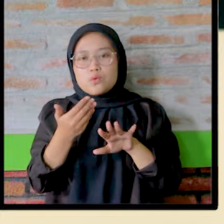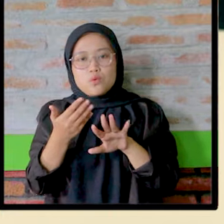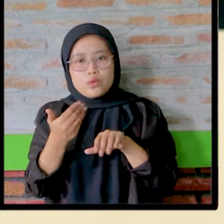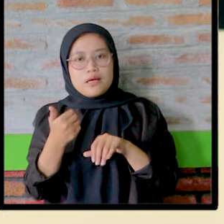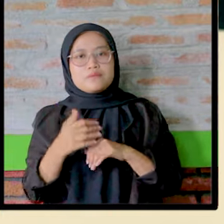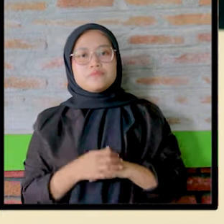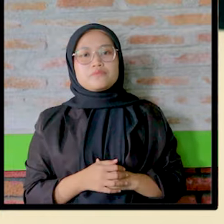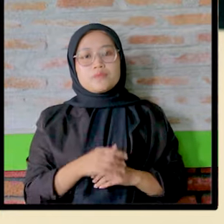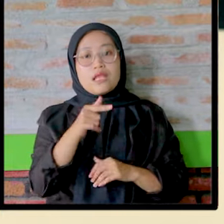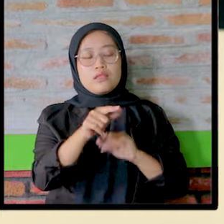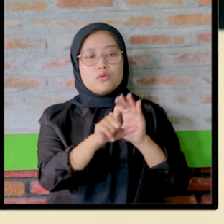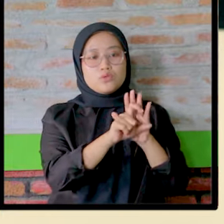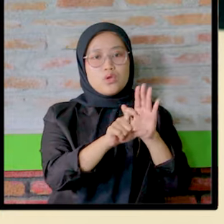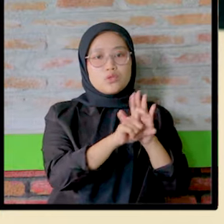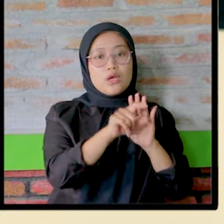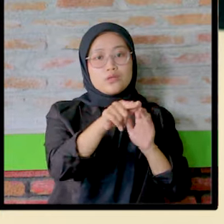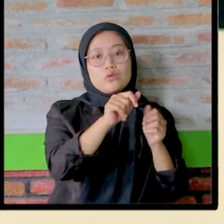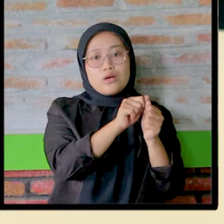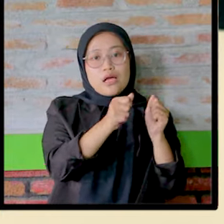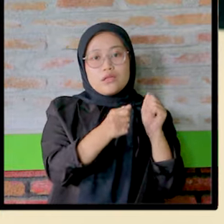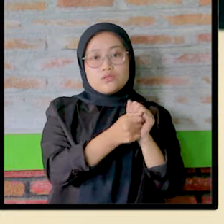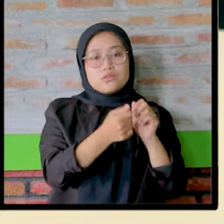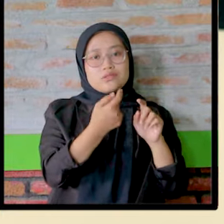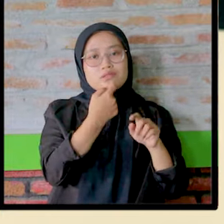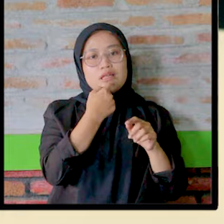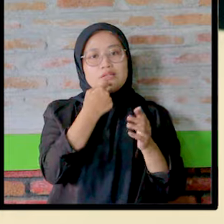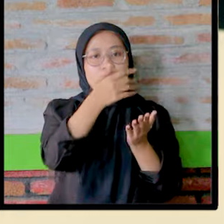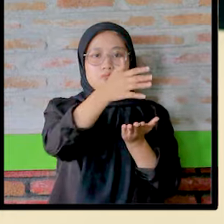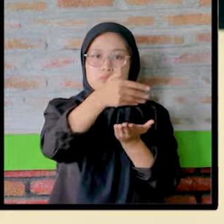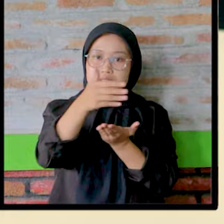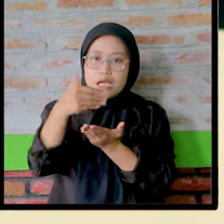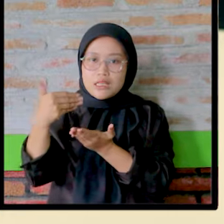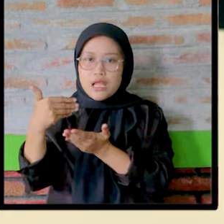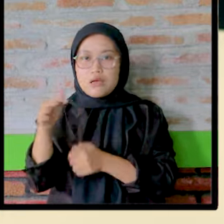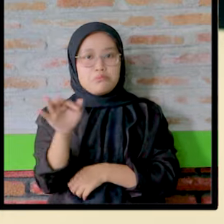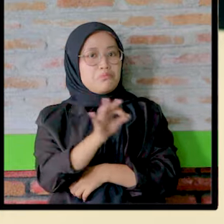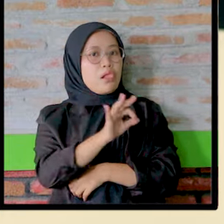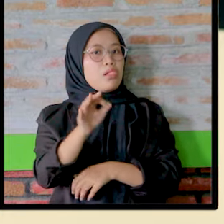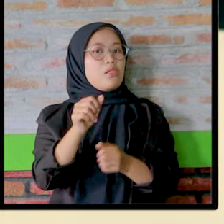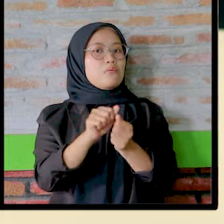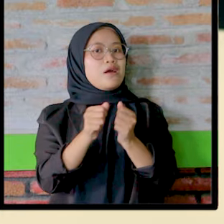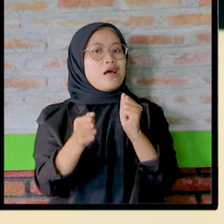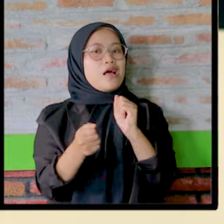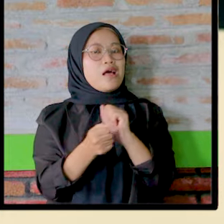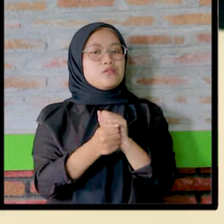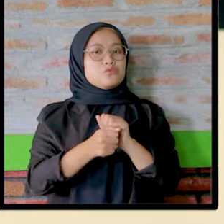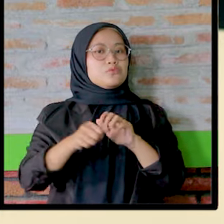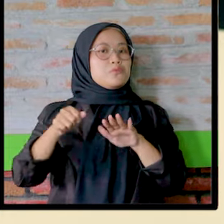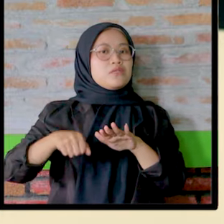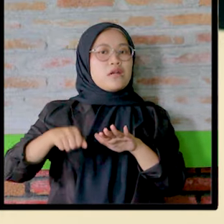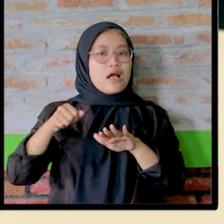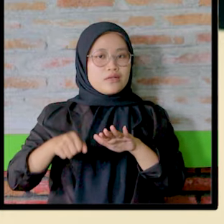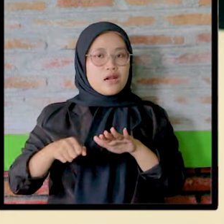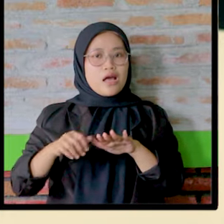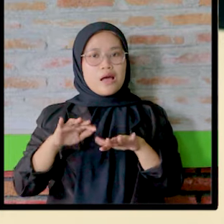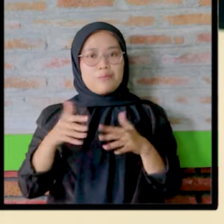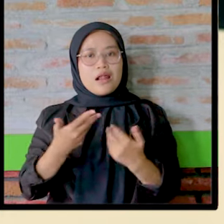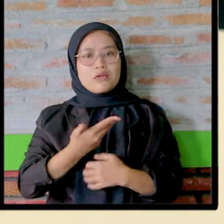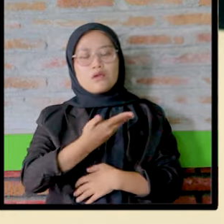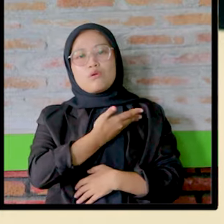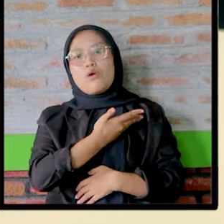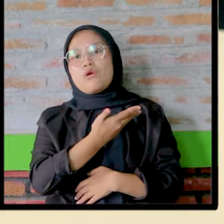ee kasus keperdataan belum Nanti kasus pidana kasus pidananya apalagi korban